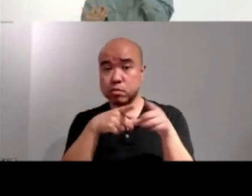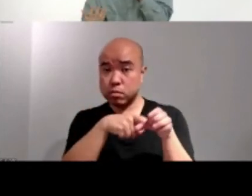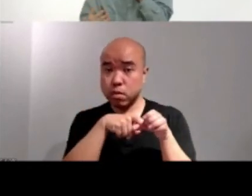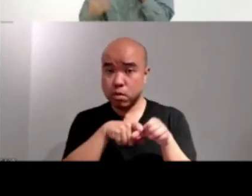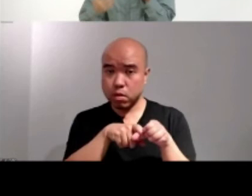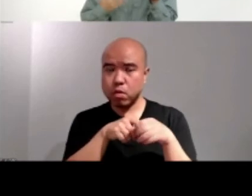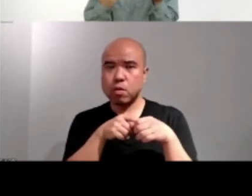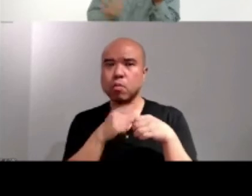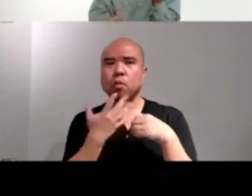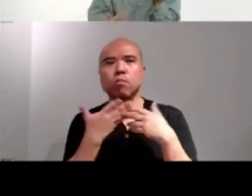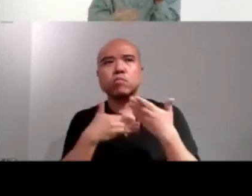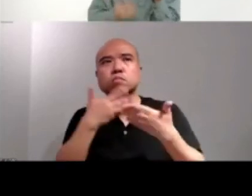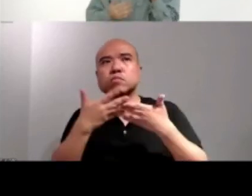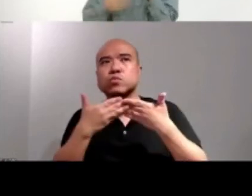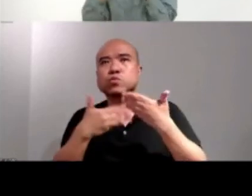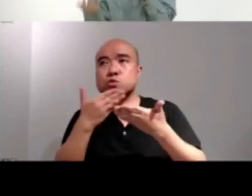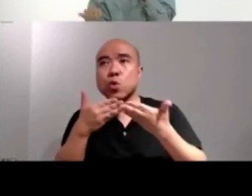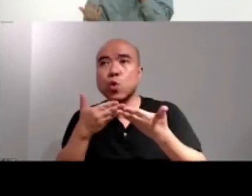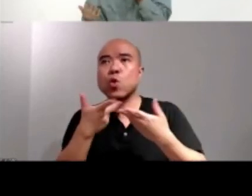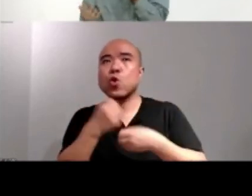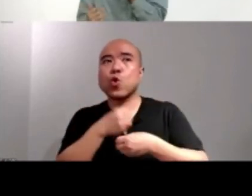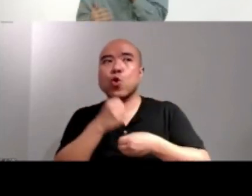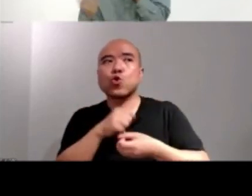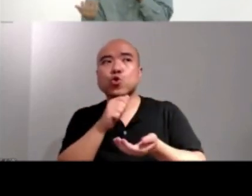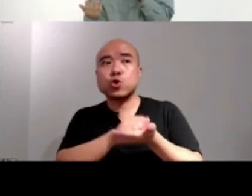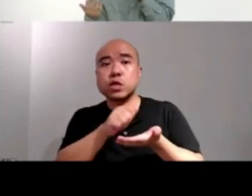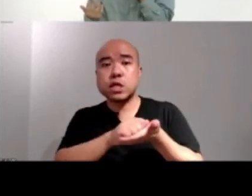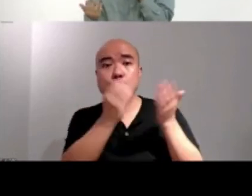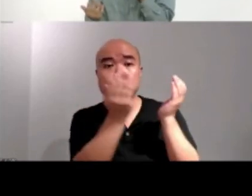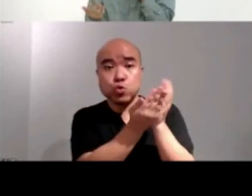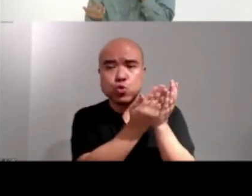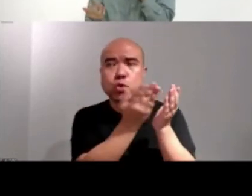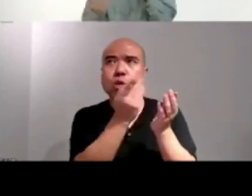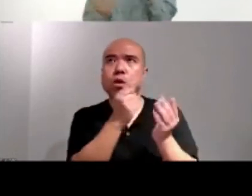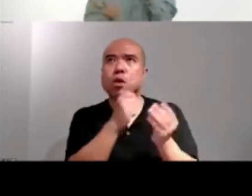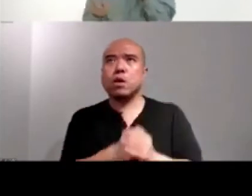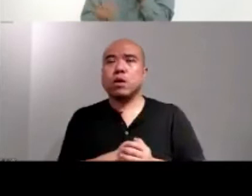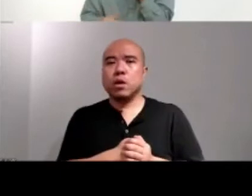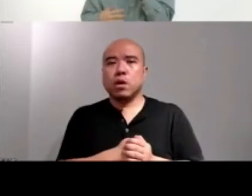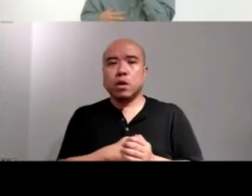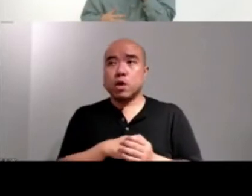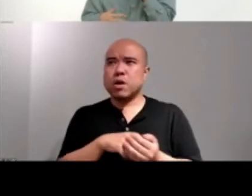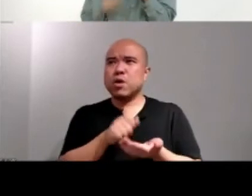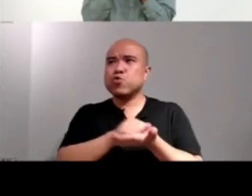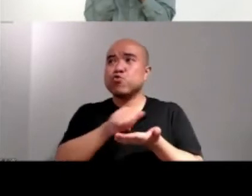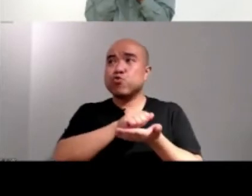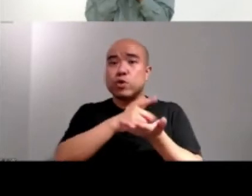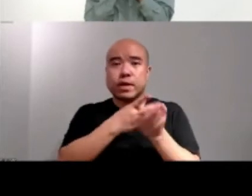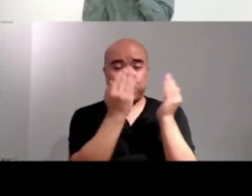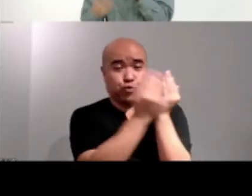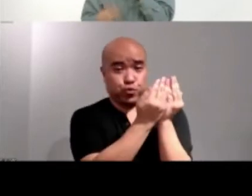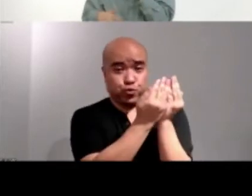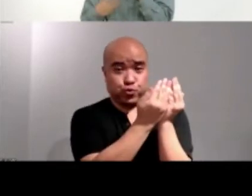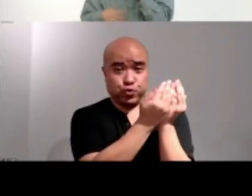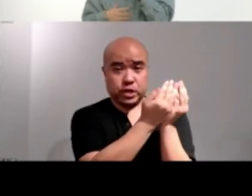喺度做緊。我哋有咩咧？我哋會寫書啦。我哋寫書今年我哋書展咁啱阿 Web 就